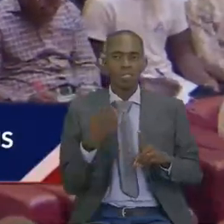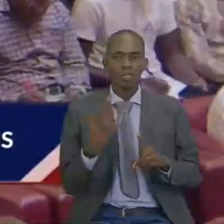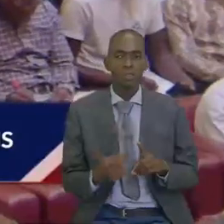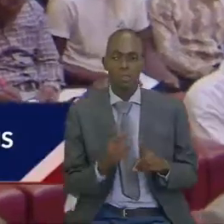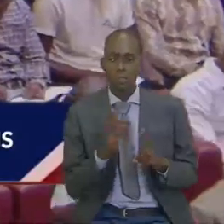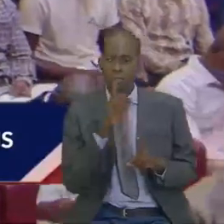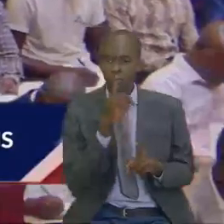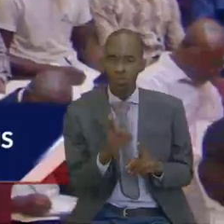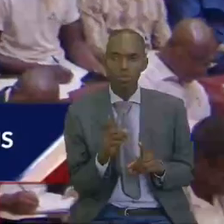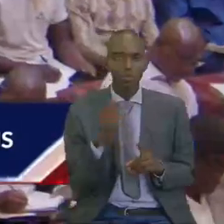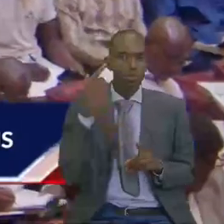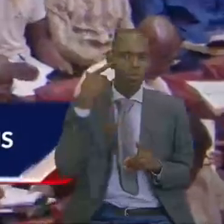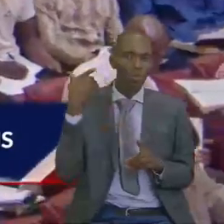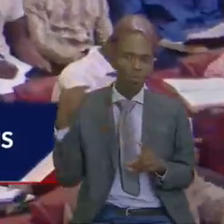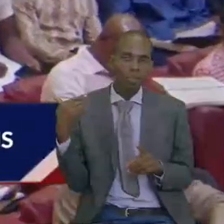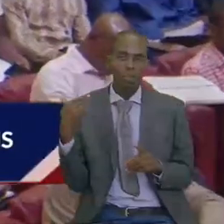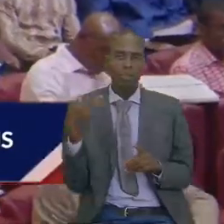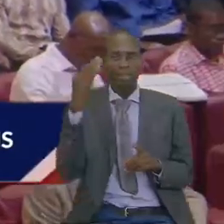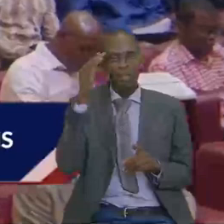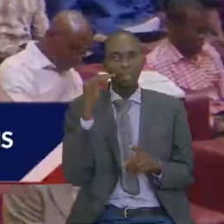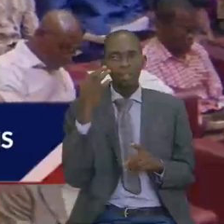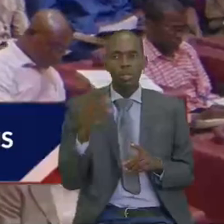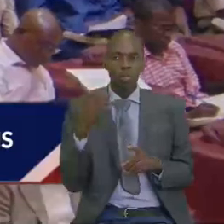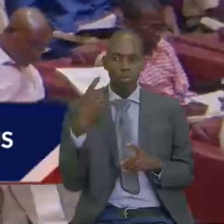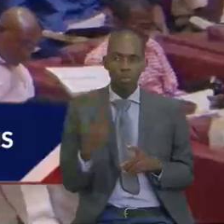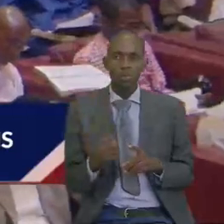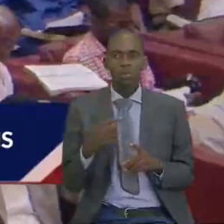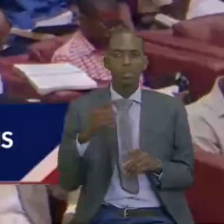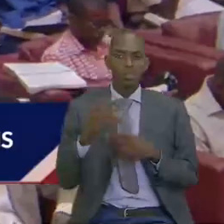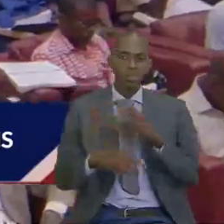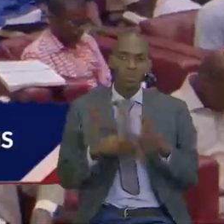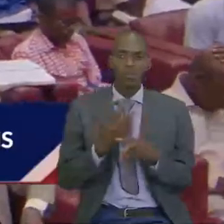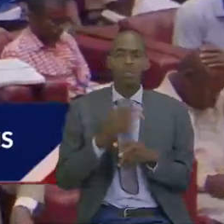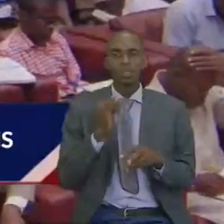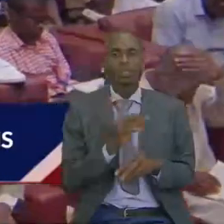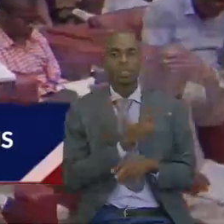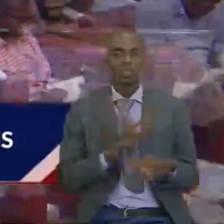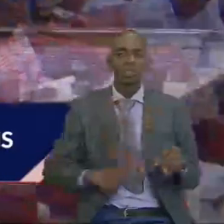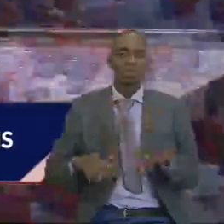Numéro 1, c'est l'initiale d'or, l'initiale test d'or